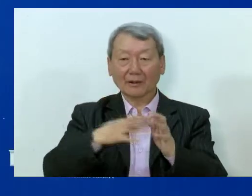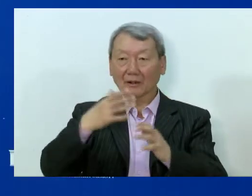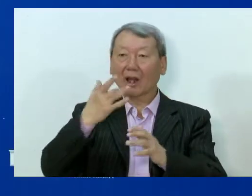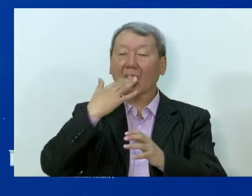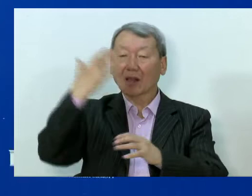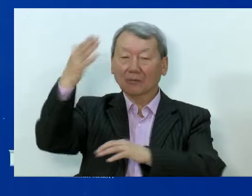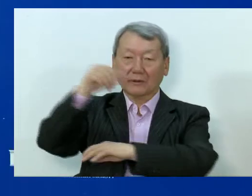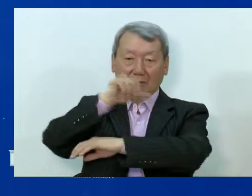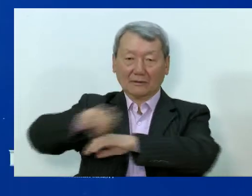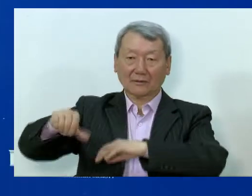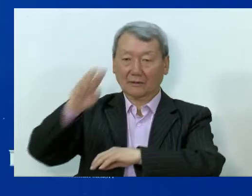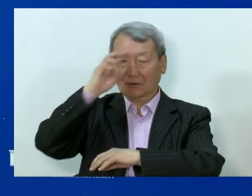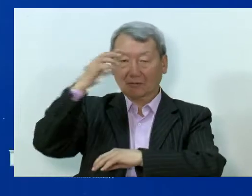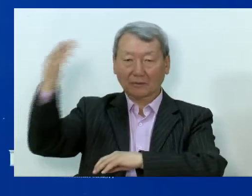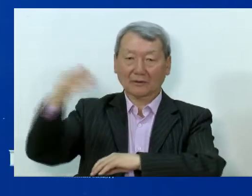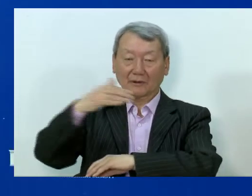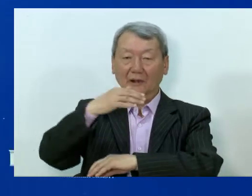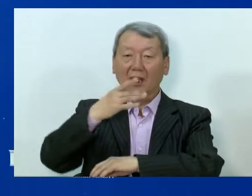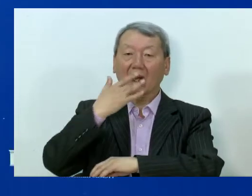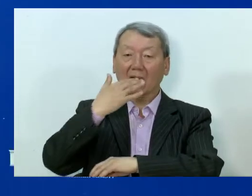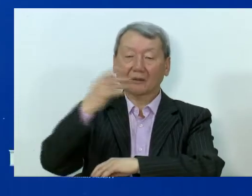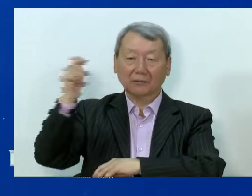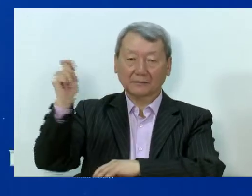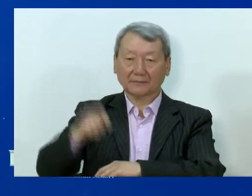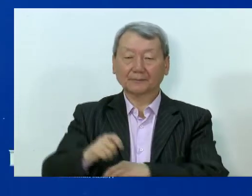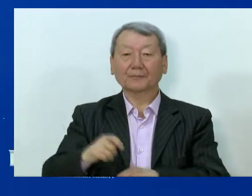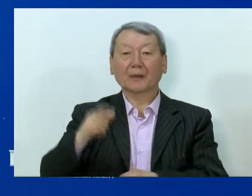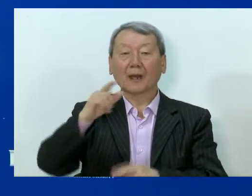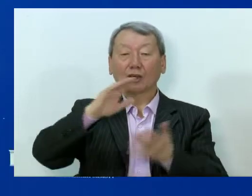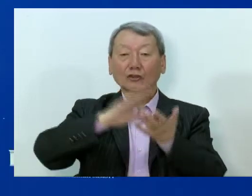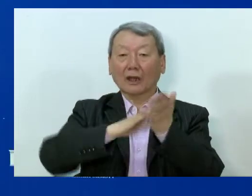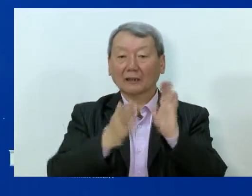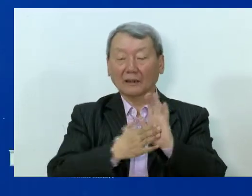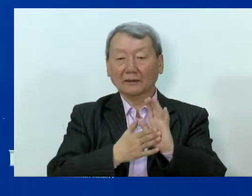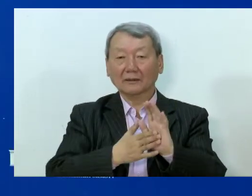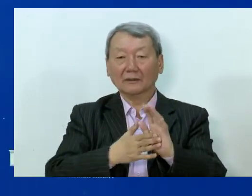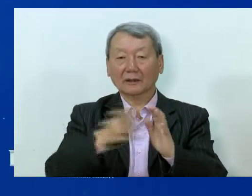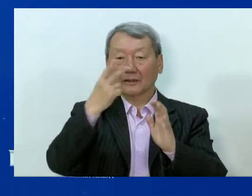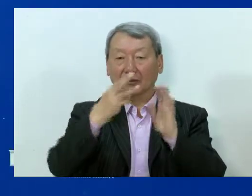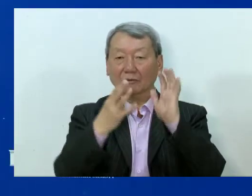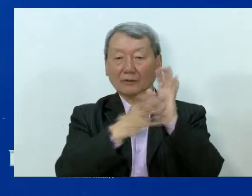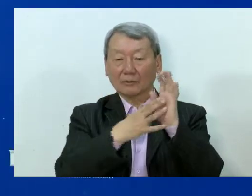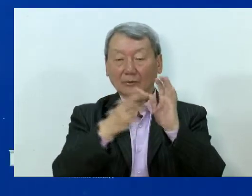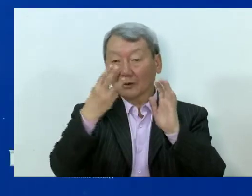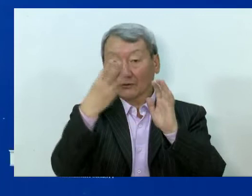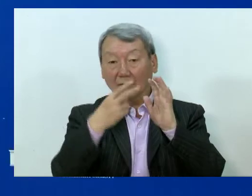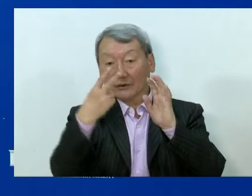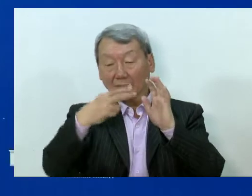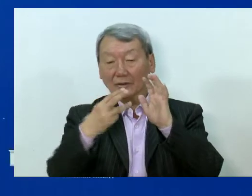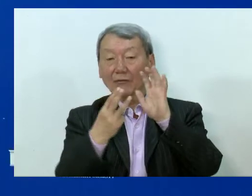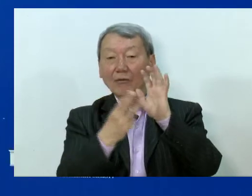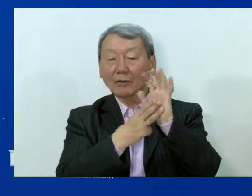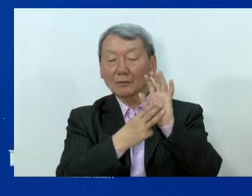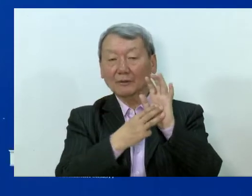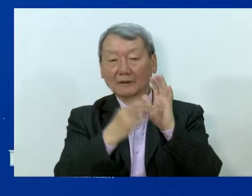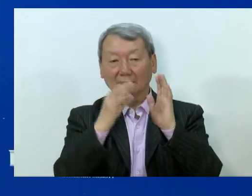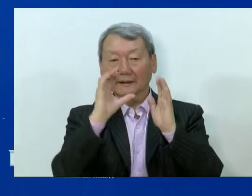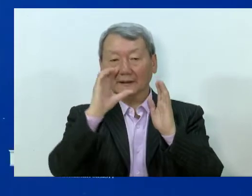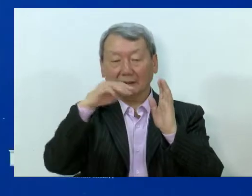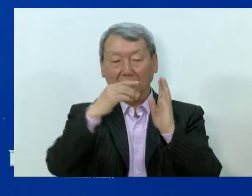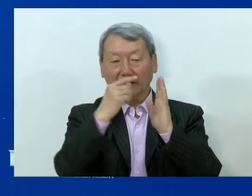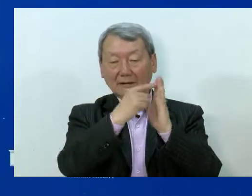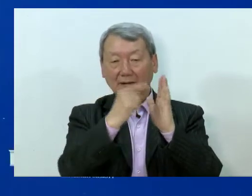государств иностран иностранцев согласно значит 28 статьи